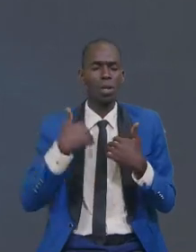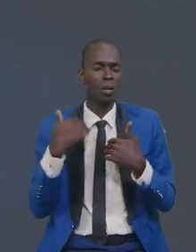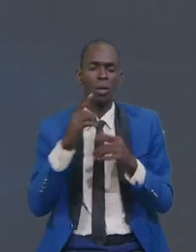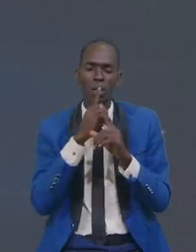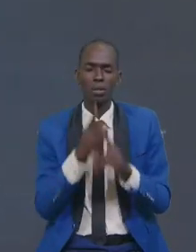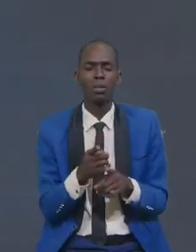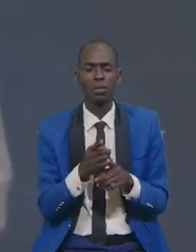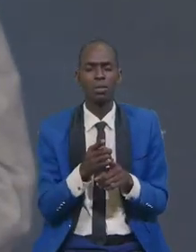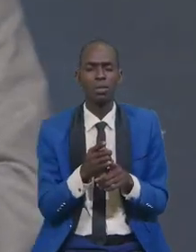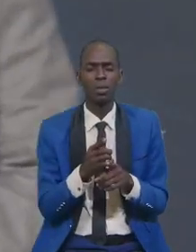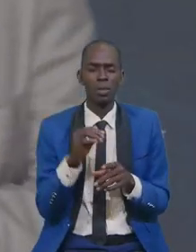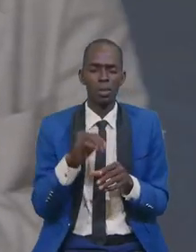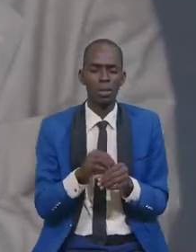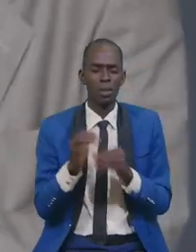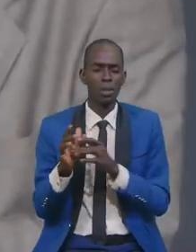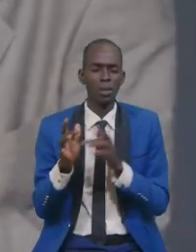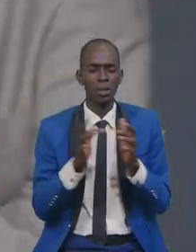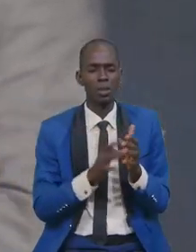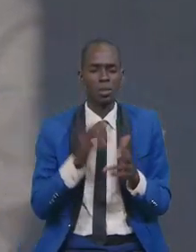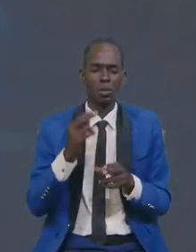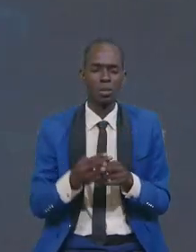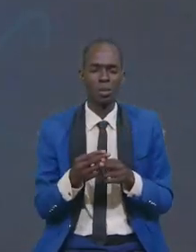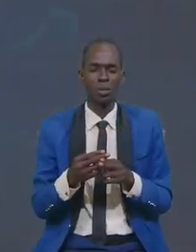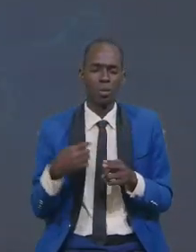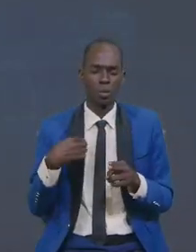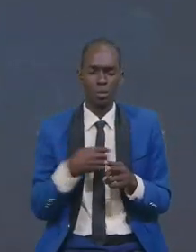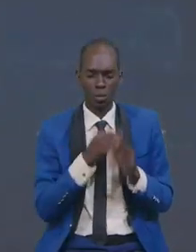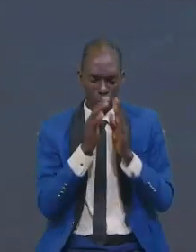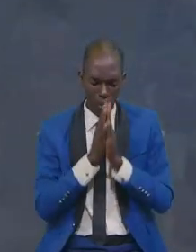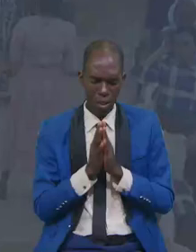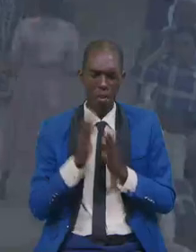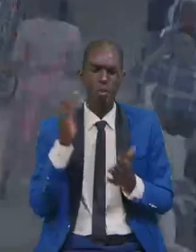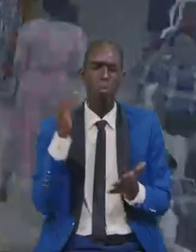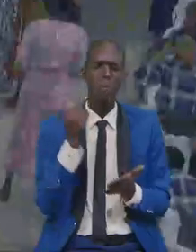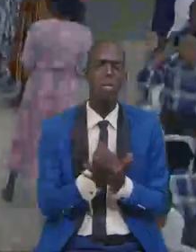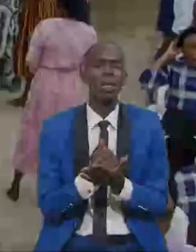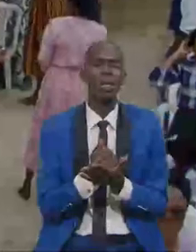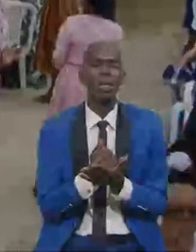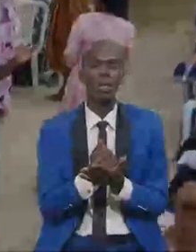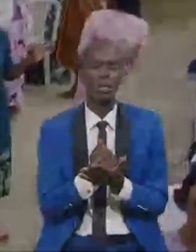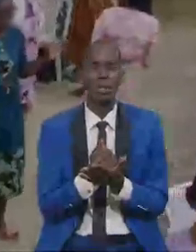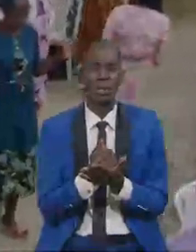que nous savons que tu as exaucé. Au nom de Jésus, nous prions.